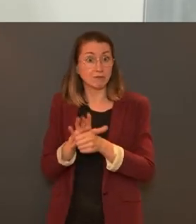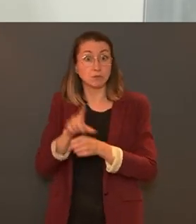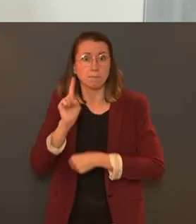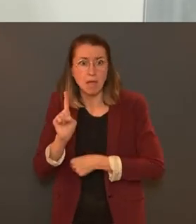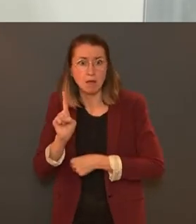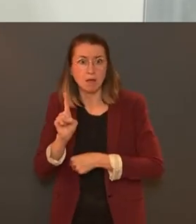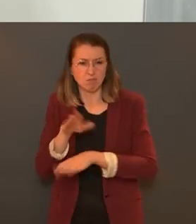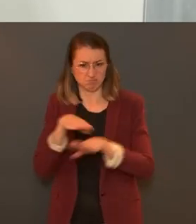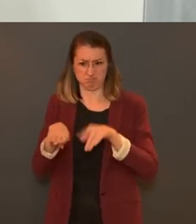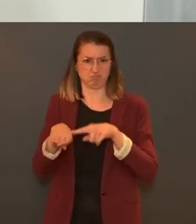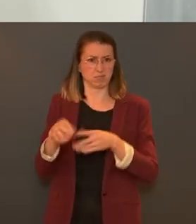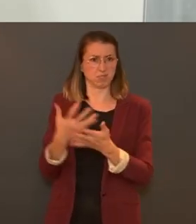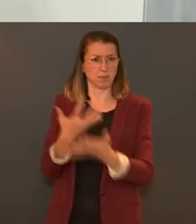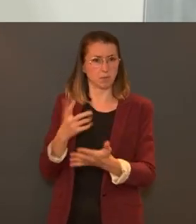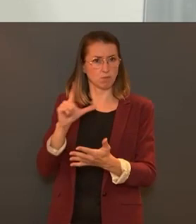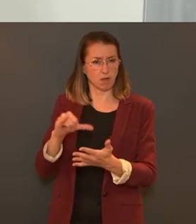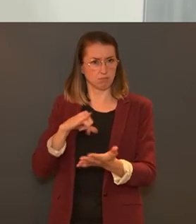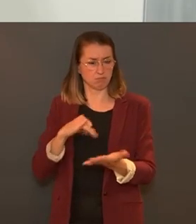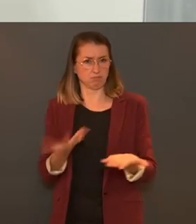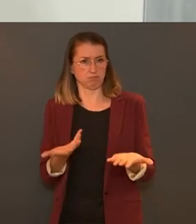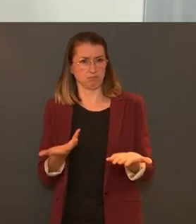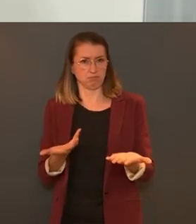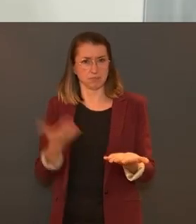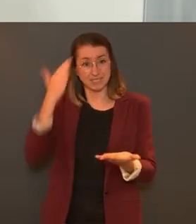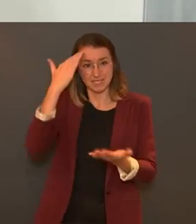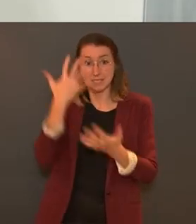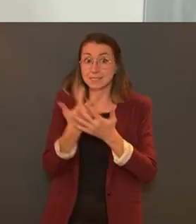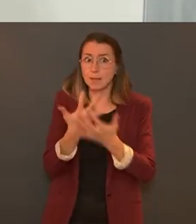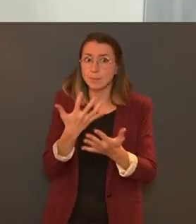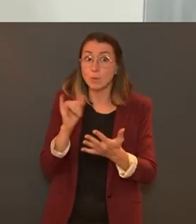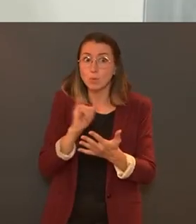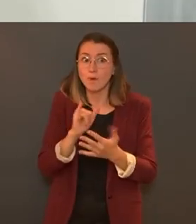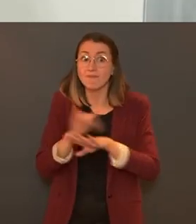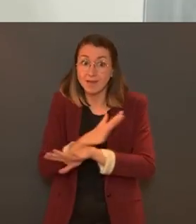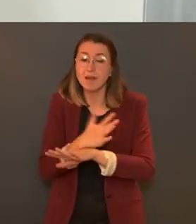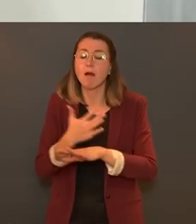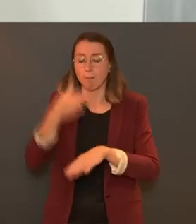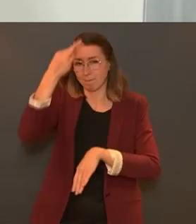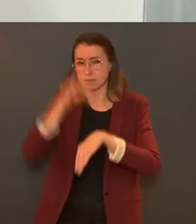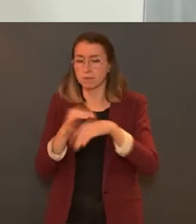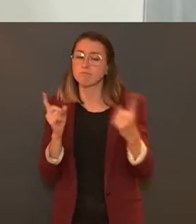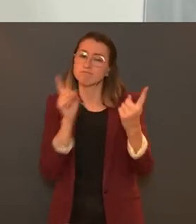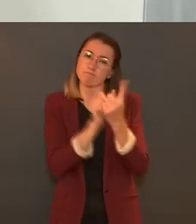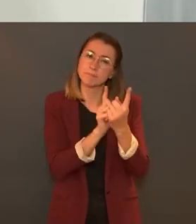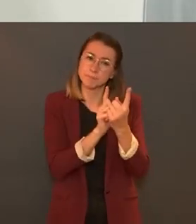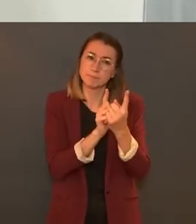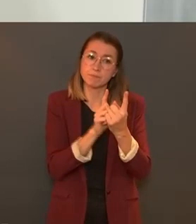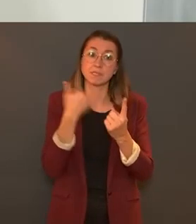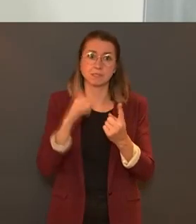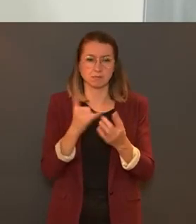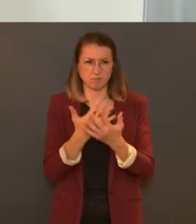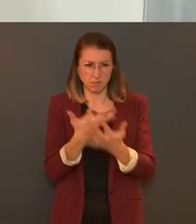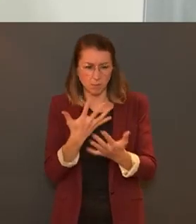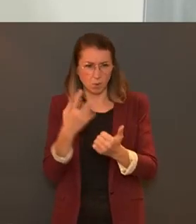quand vous êtes malade, vous allez chez votre médecin. Quand on développe des symptômes qui sont de type Covid, eh bien